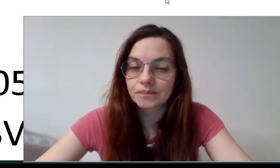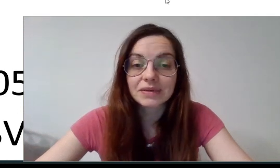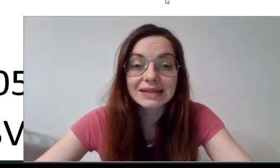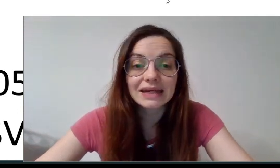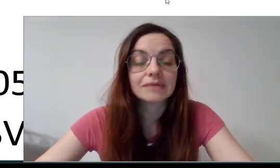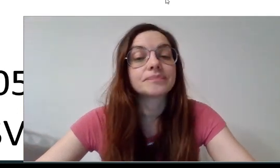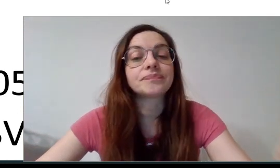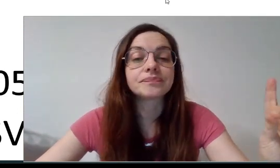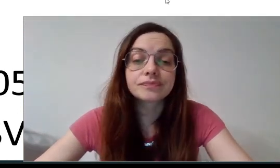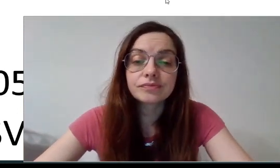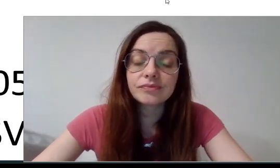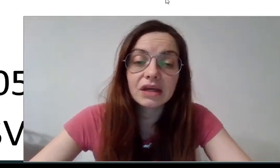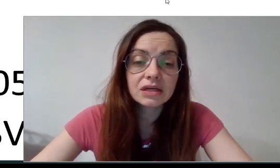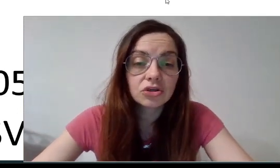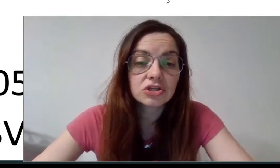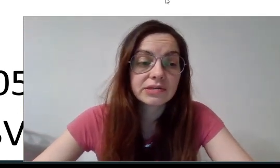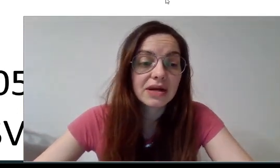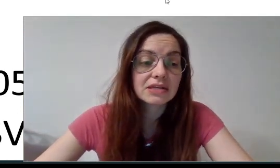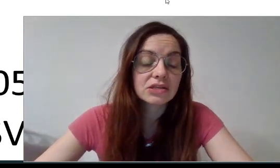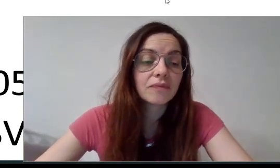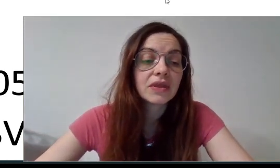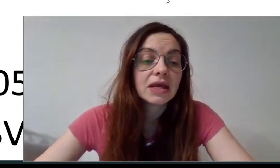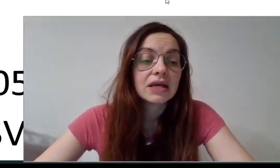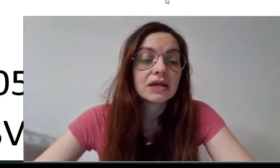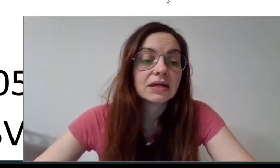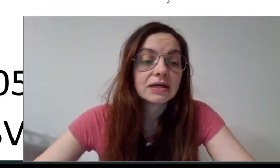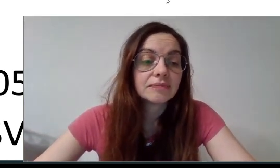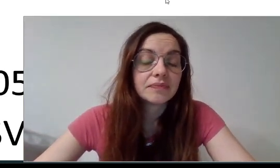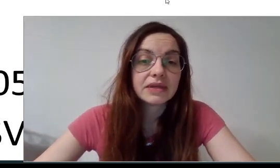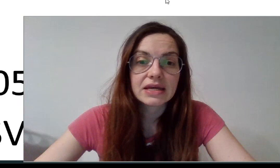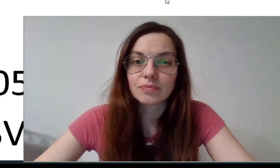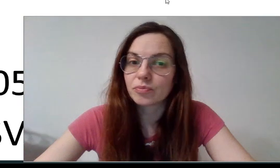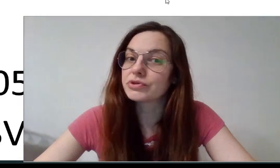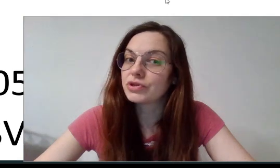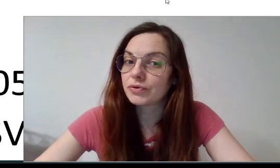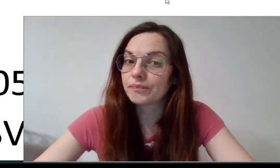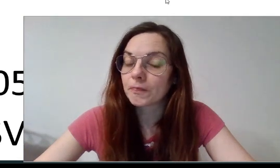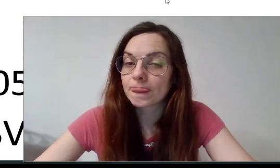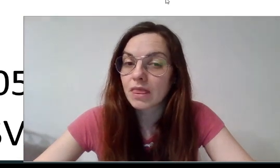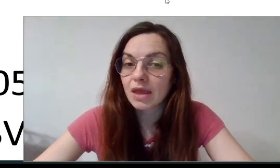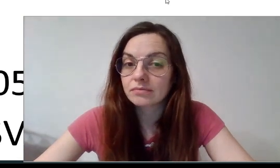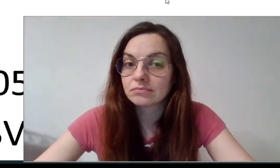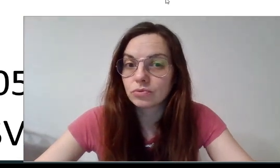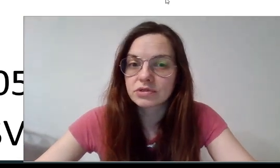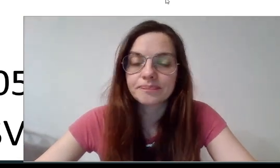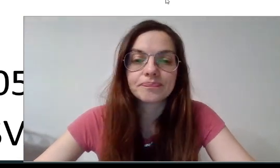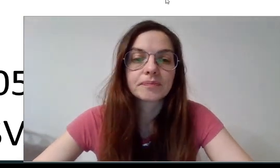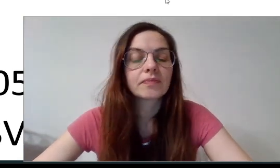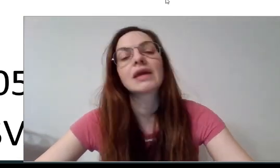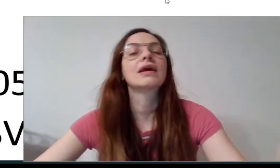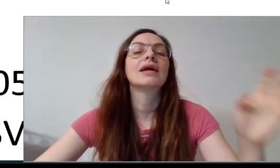kraju. Dakle, došao sam kasno jer sam propustio